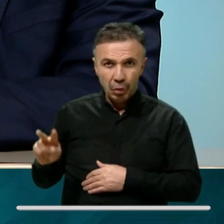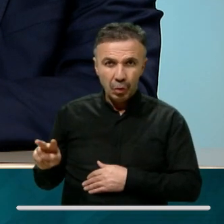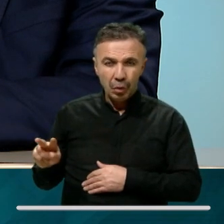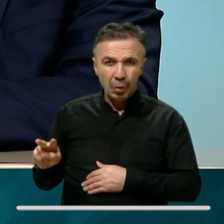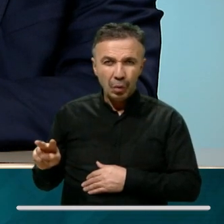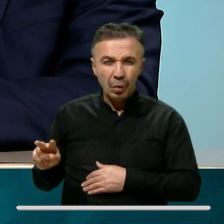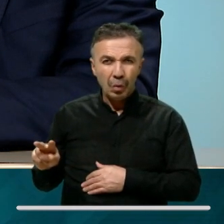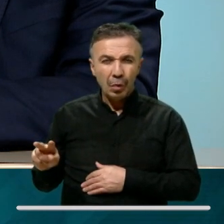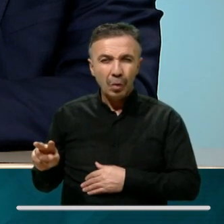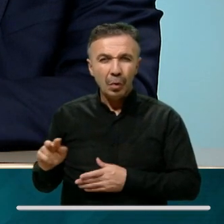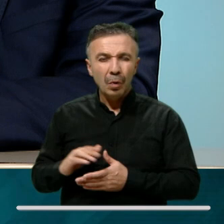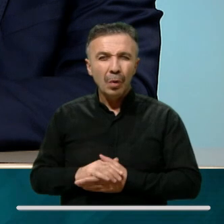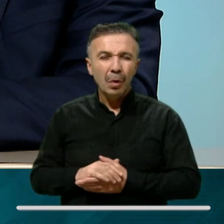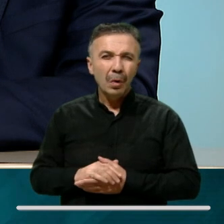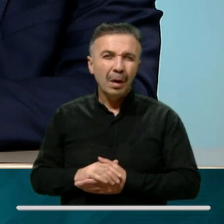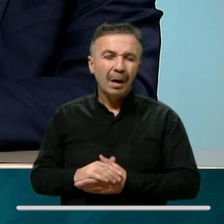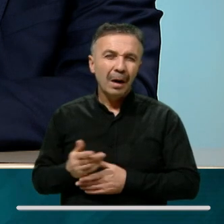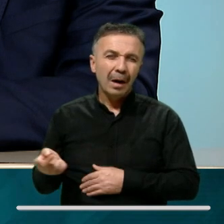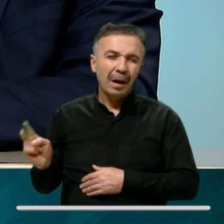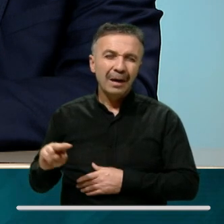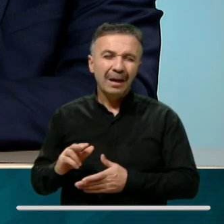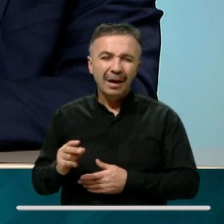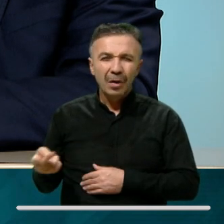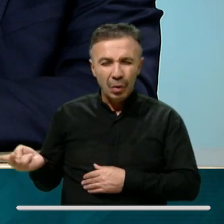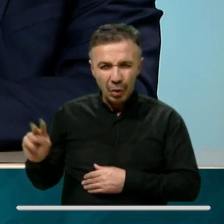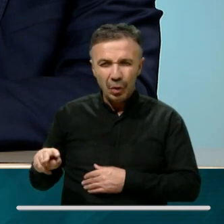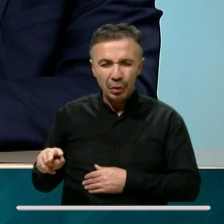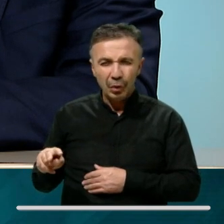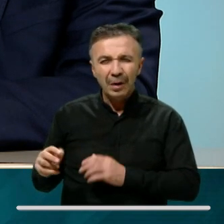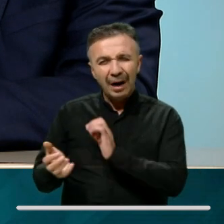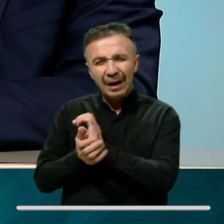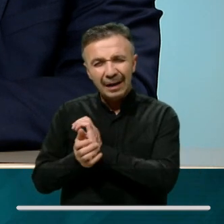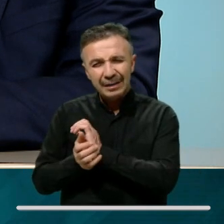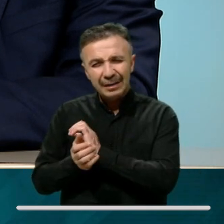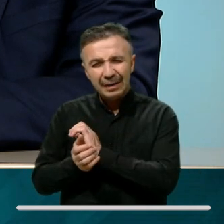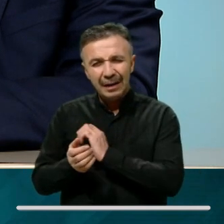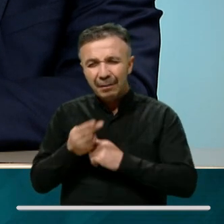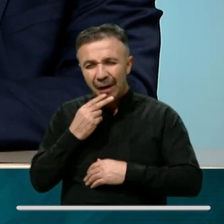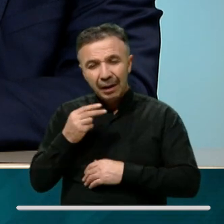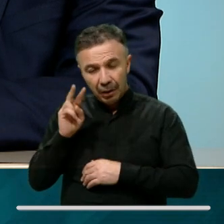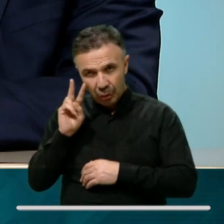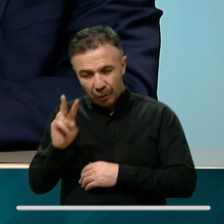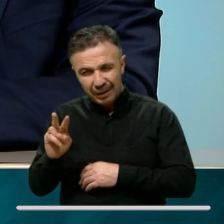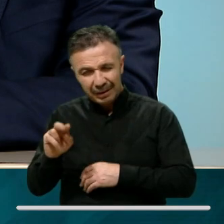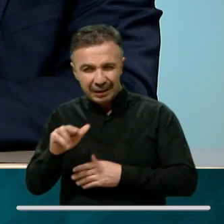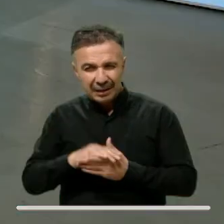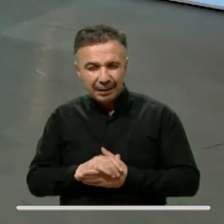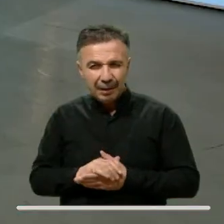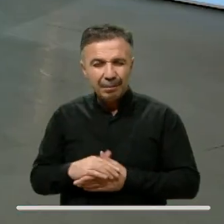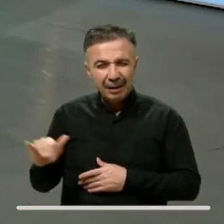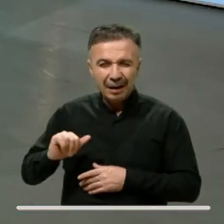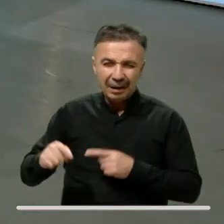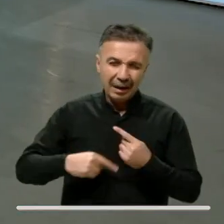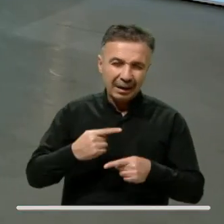ailesine göstermemesiyle ilgili onu öğrendim. Bir de bu yakında benim bir yakın bir akrabam rahmetlik